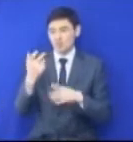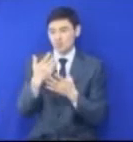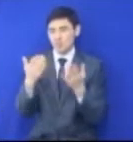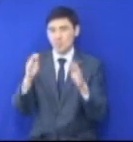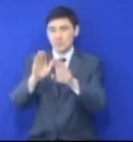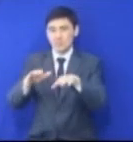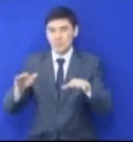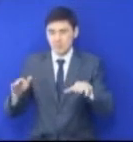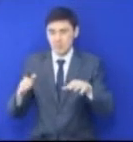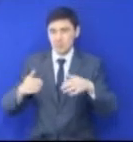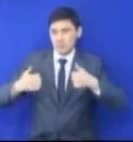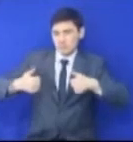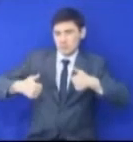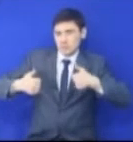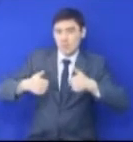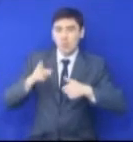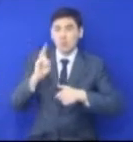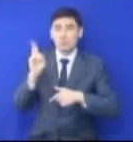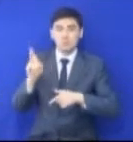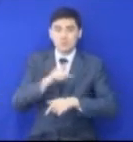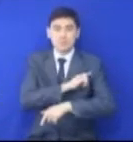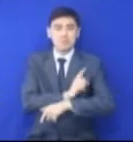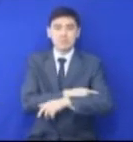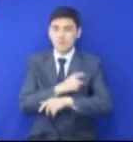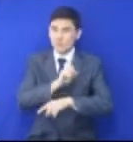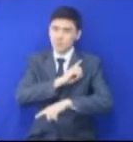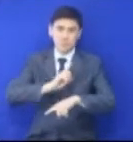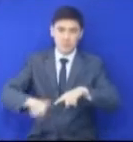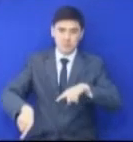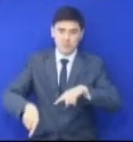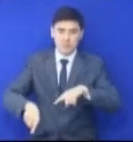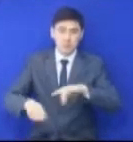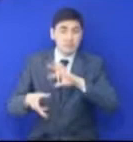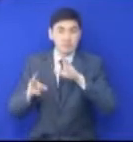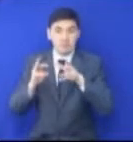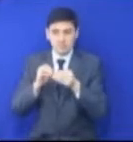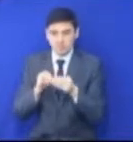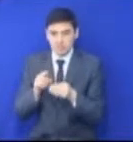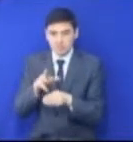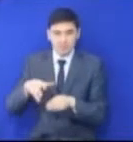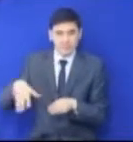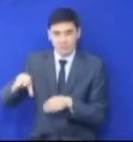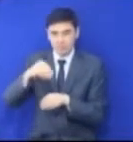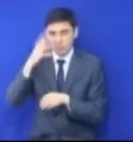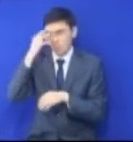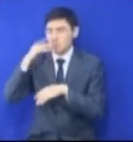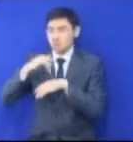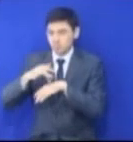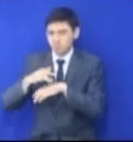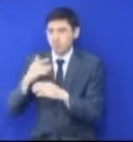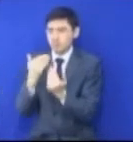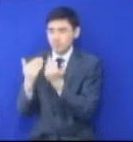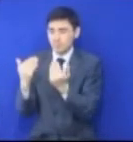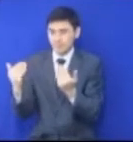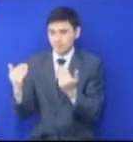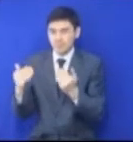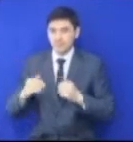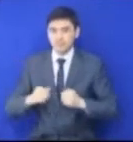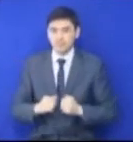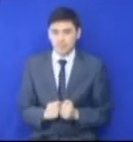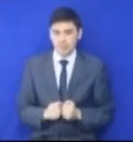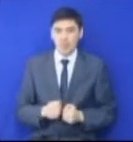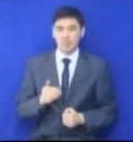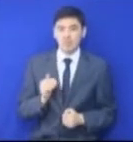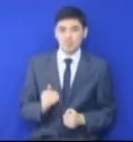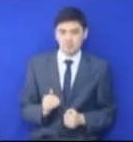города поборолись за звание самого сильнейшего в этом, как оказалось, очень полезном увлечении. Инициатором первого чемпионата города выступил